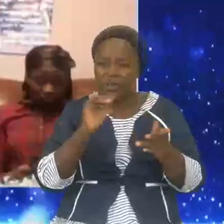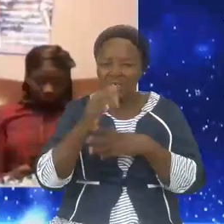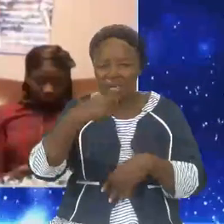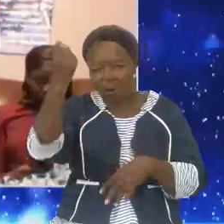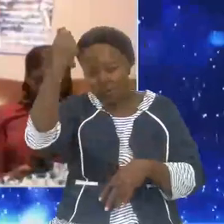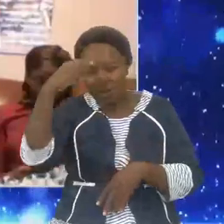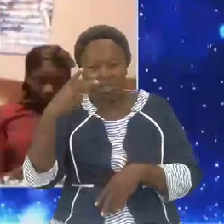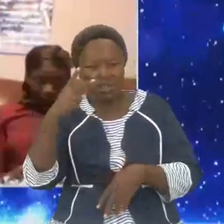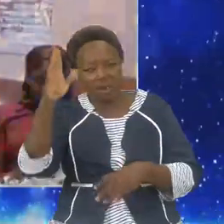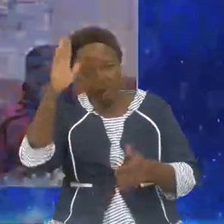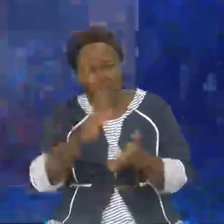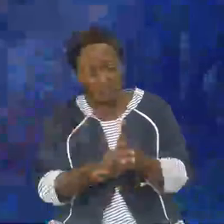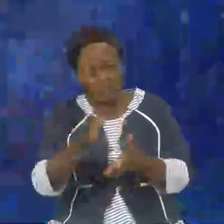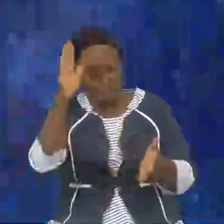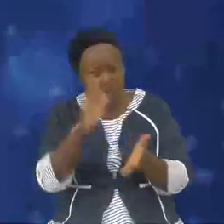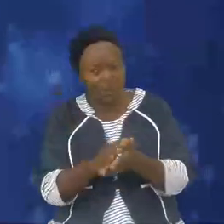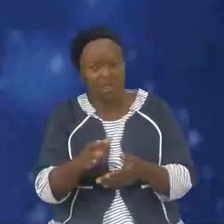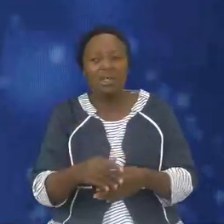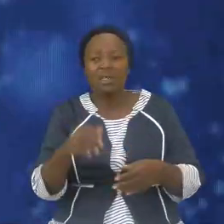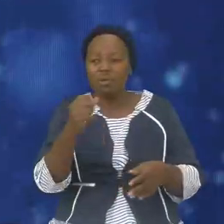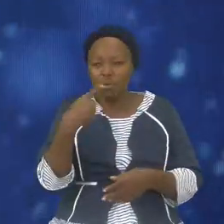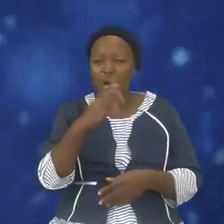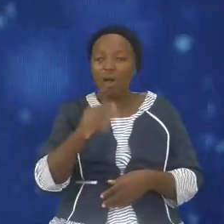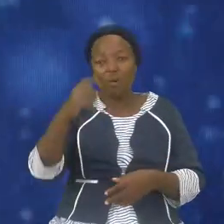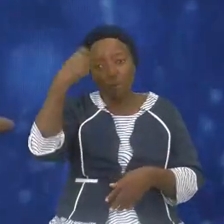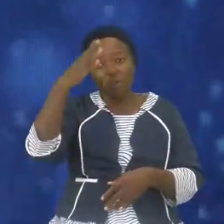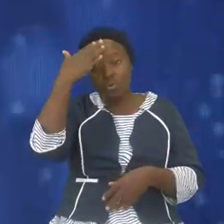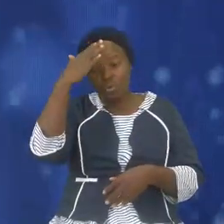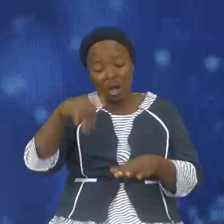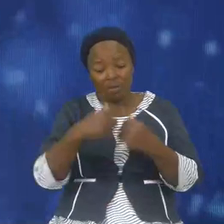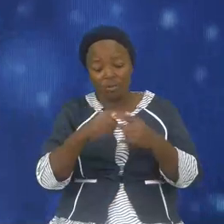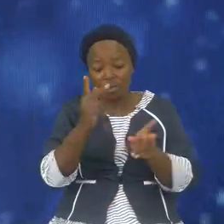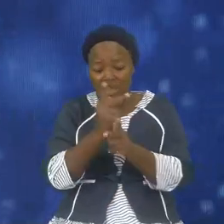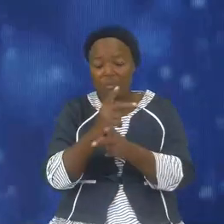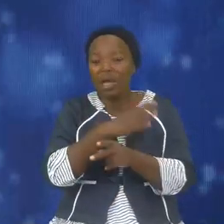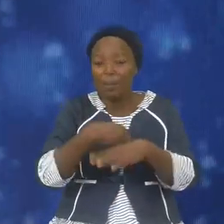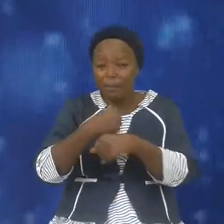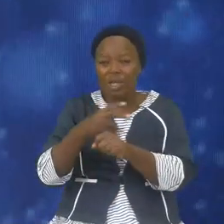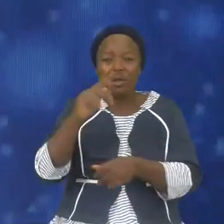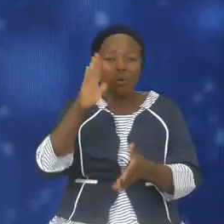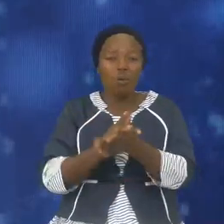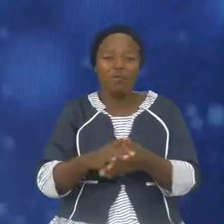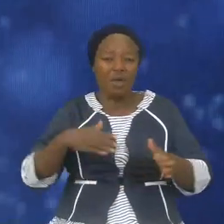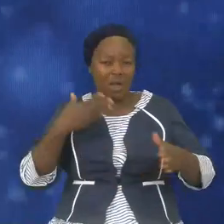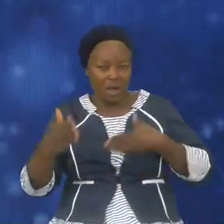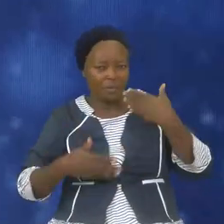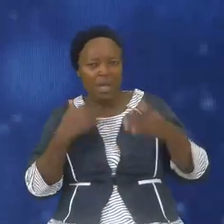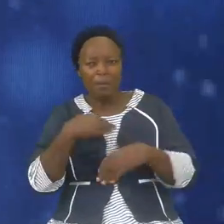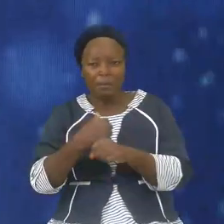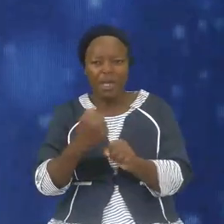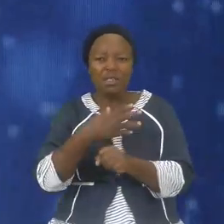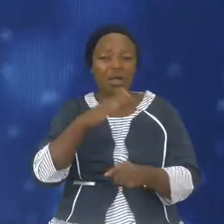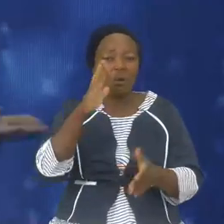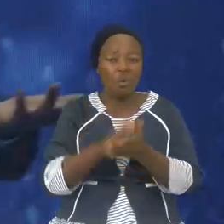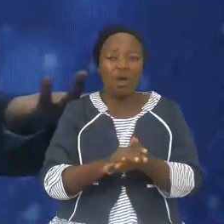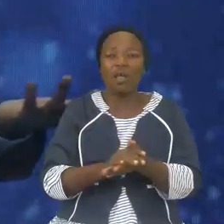ceux qui sont sages, regardez, le mari, un sage, il sait comment rendre sa femme heureuse